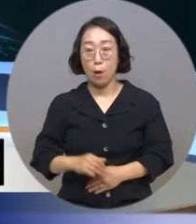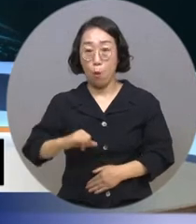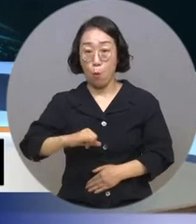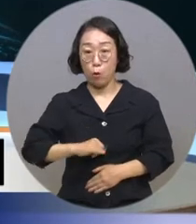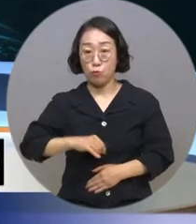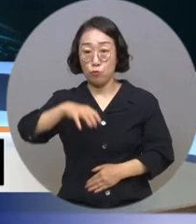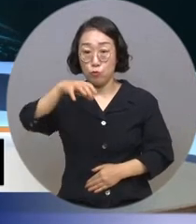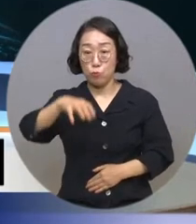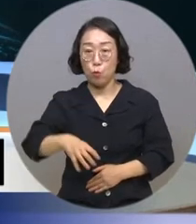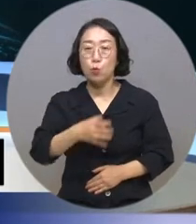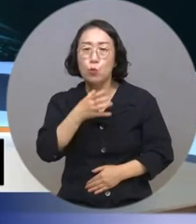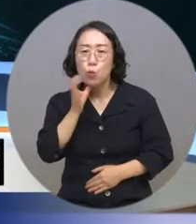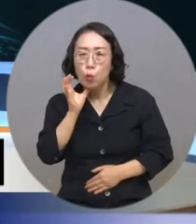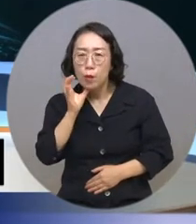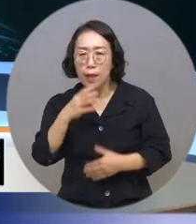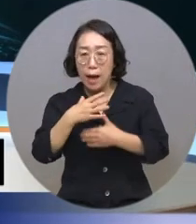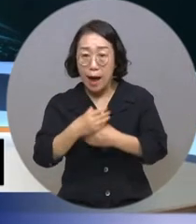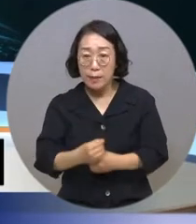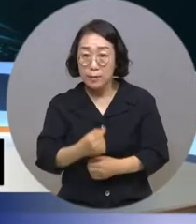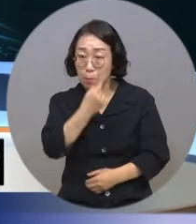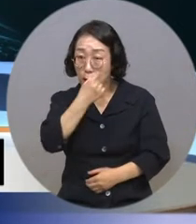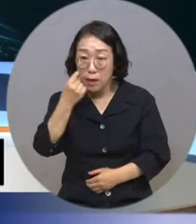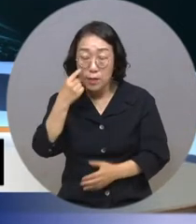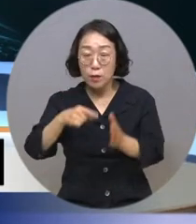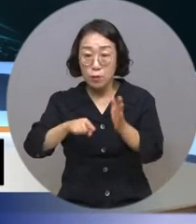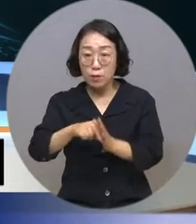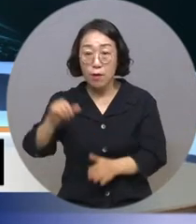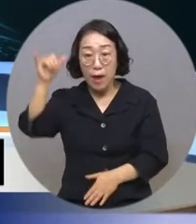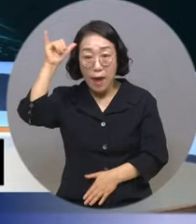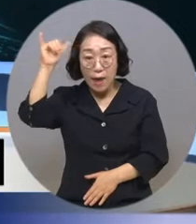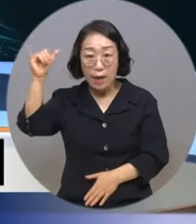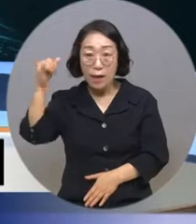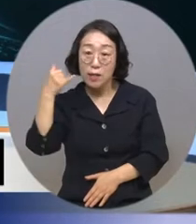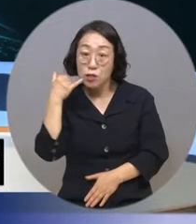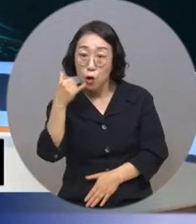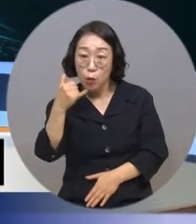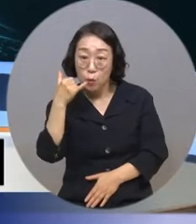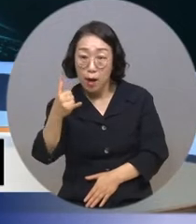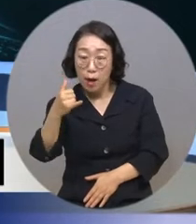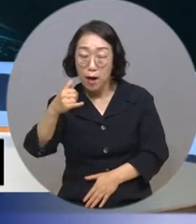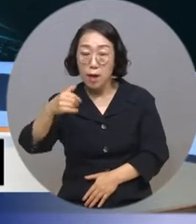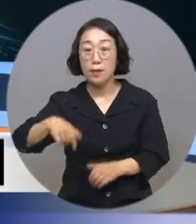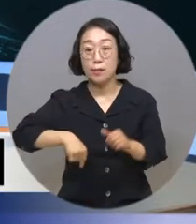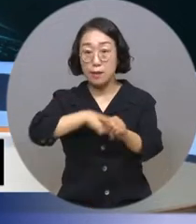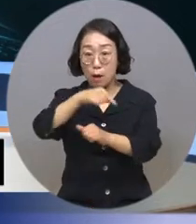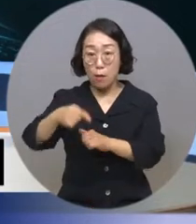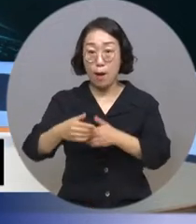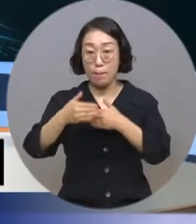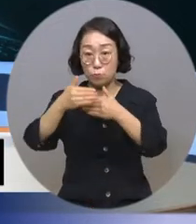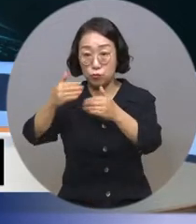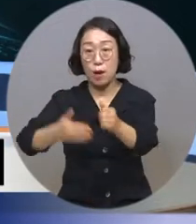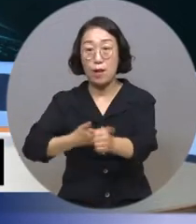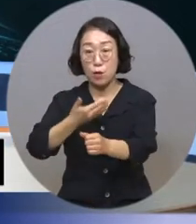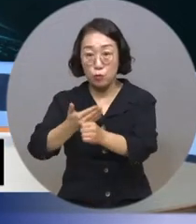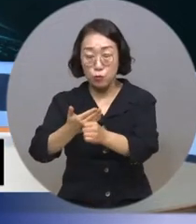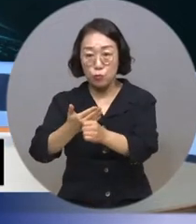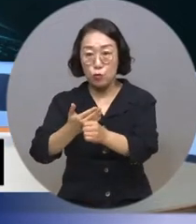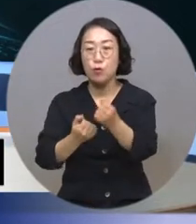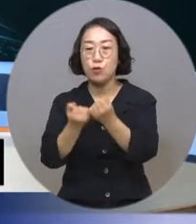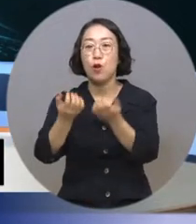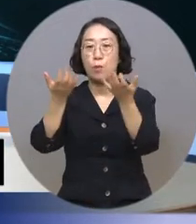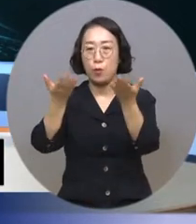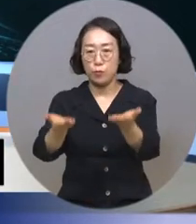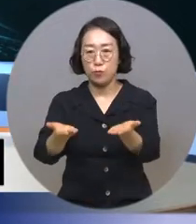원주시가 노인의 안부를 확인하는 AI 돌봄 케어 콜 서비스의 진행 상황을 공유하고 모니터링하는 자리를